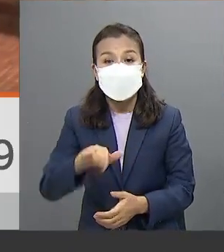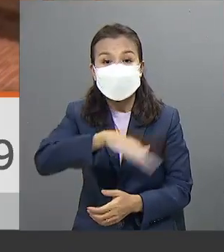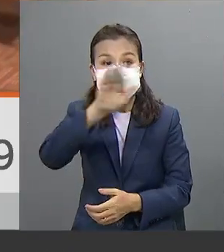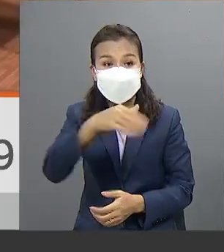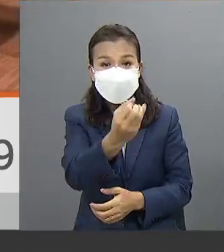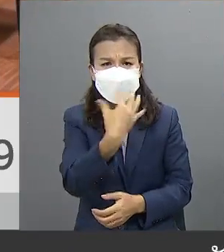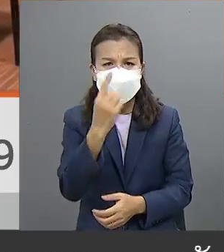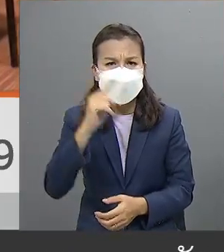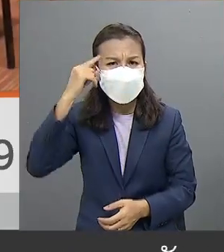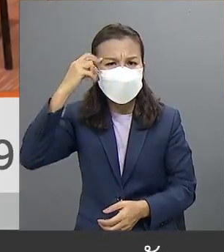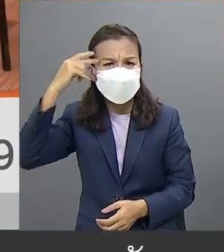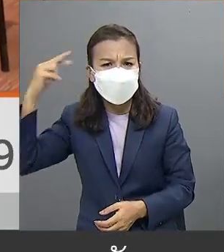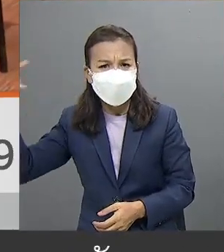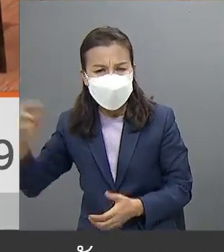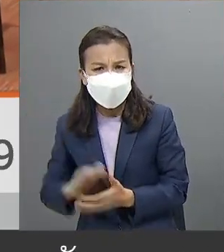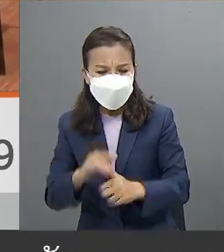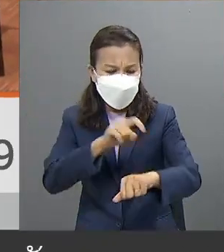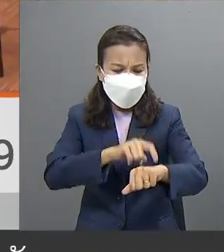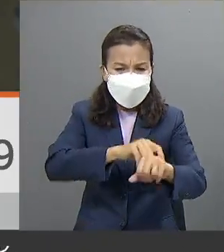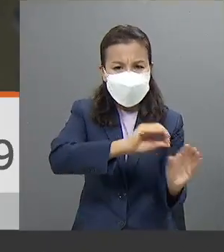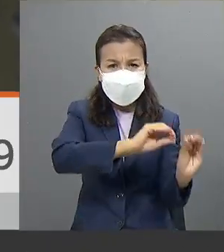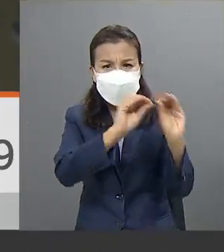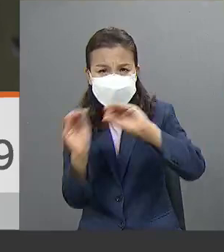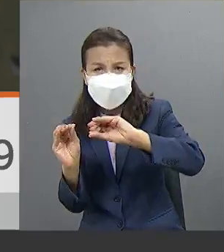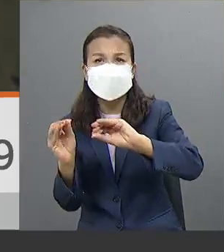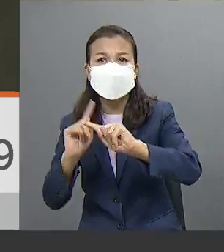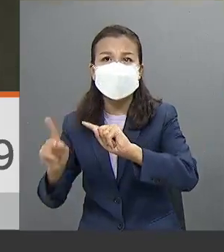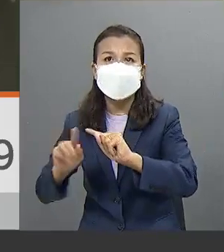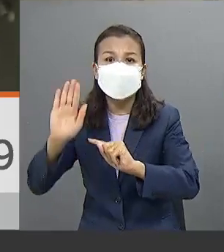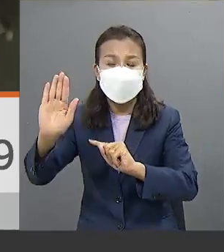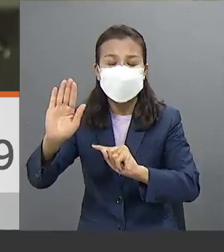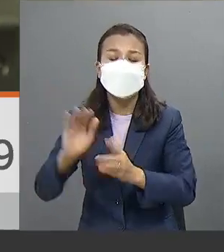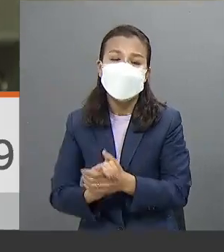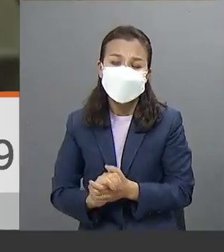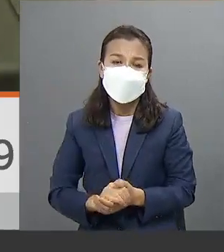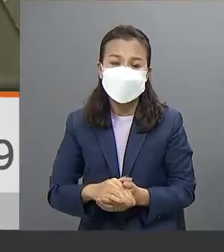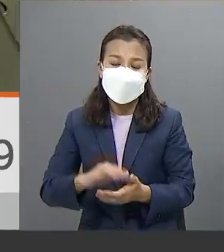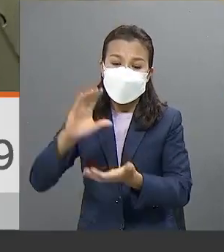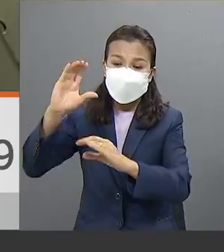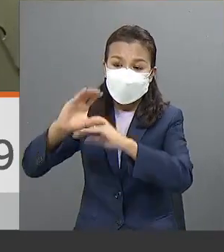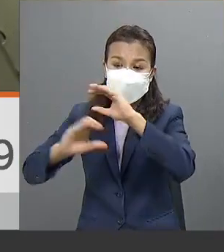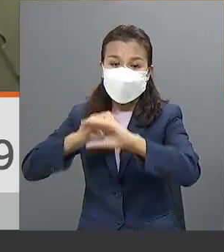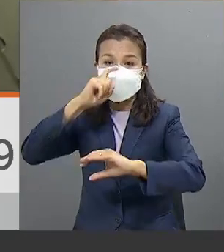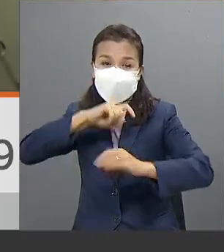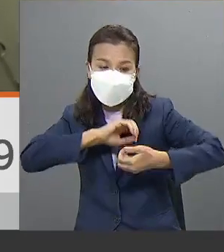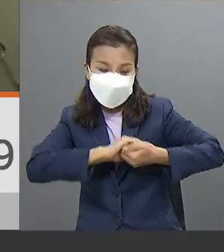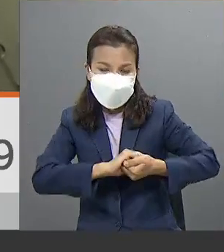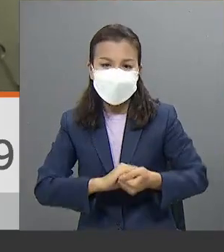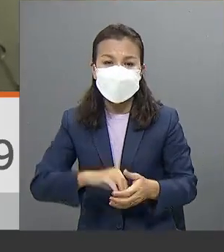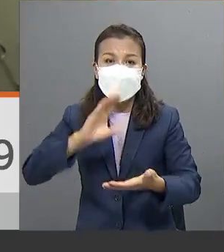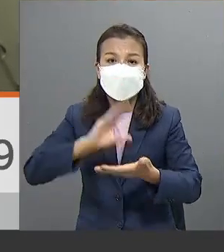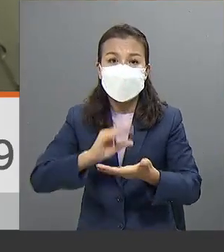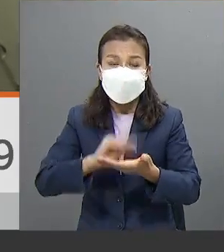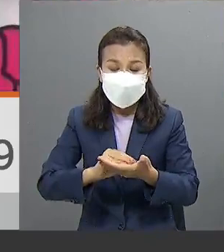สับสนเรื่องของการเลื่อนวันแล้วก็เวลาฉีดวัคซีนของไทยร่วมใจอีกครั้งเพิ่งทราบข้อมูลอย่างกระชั้นชิดทำให้เตรียมตัวไม่